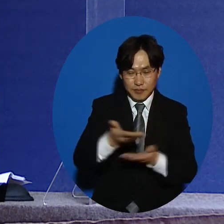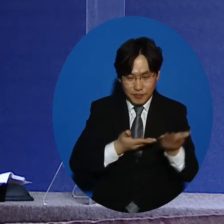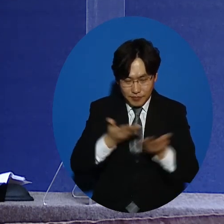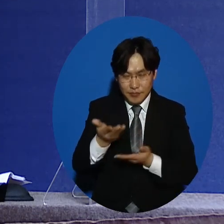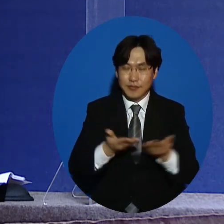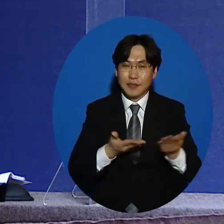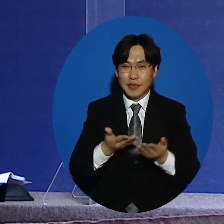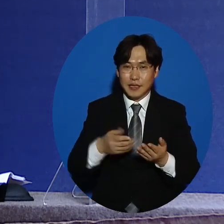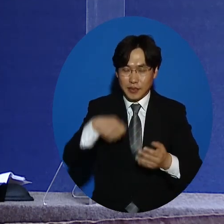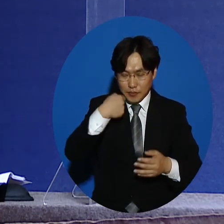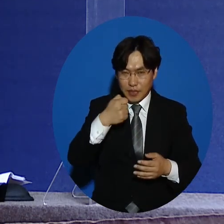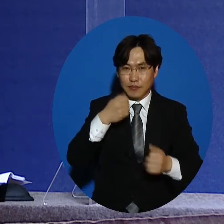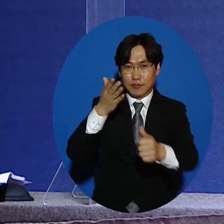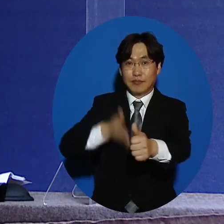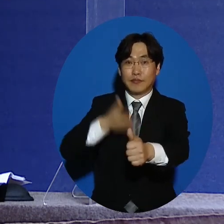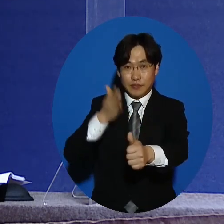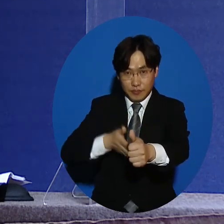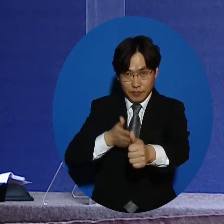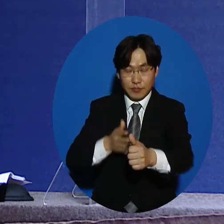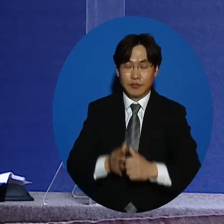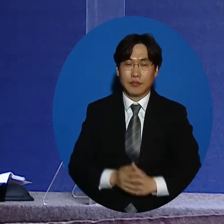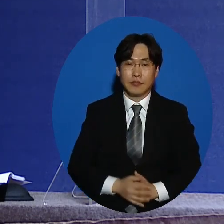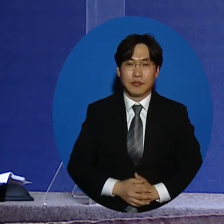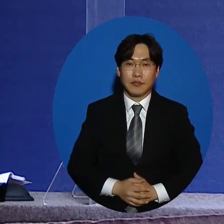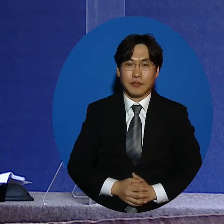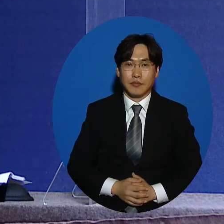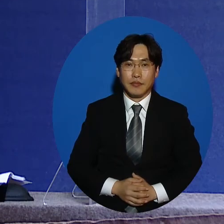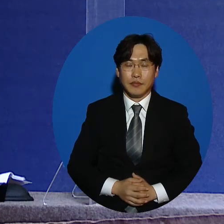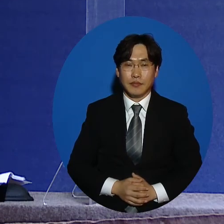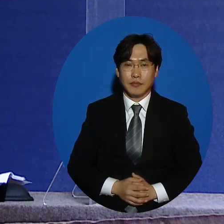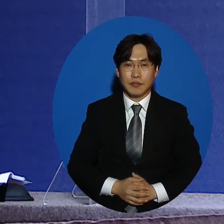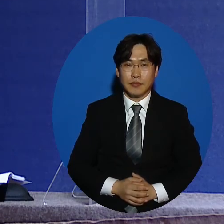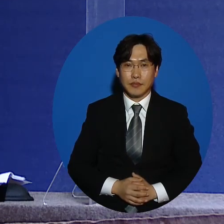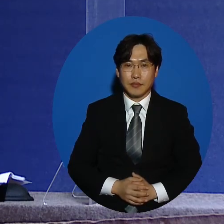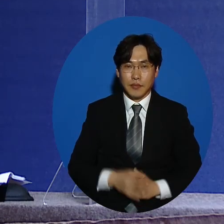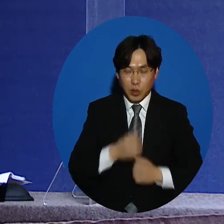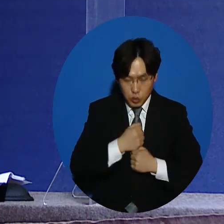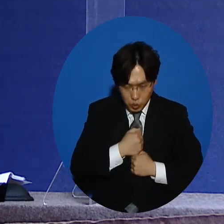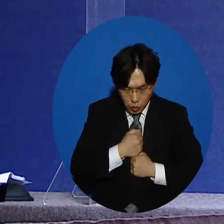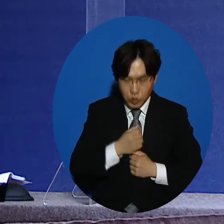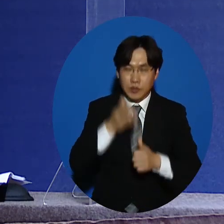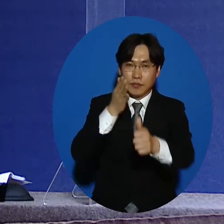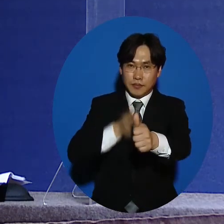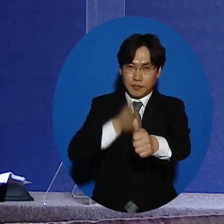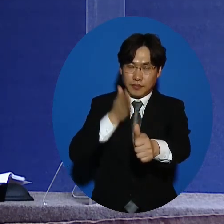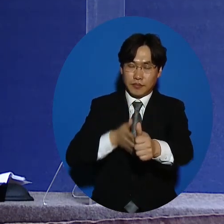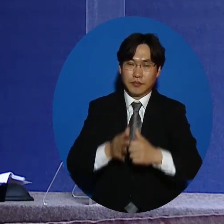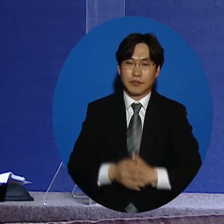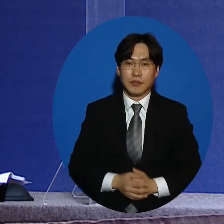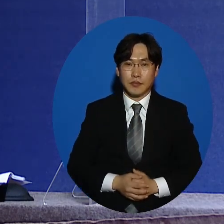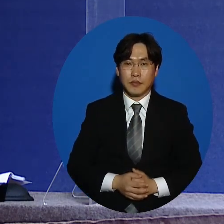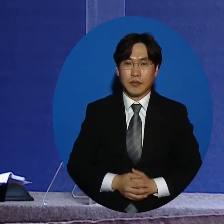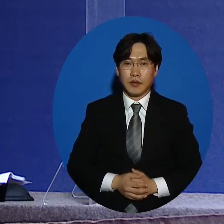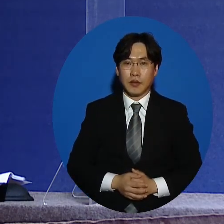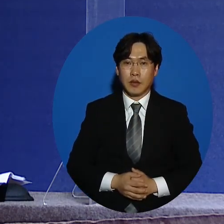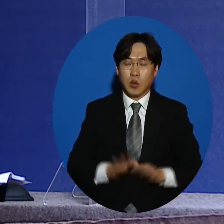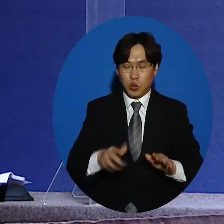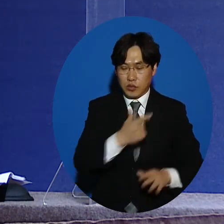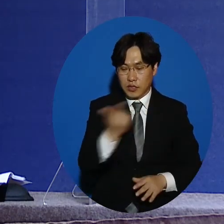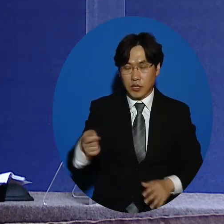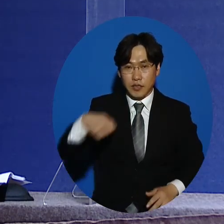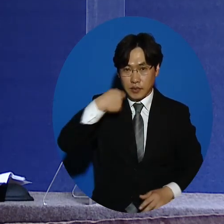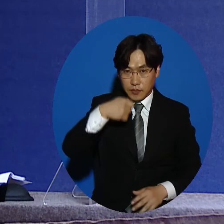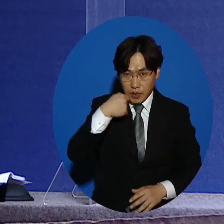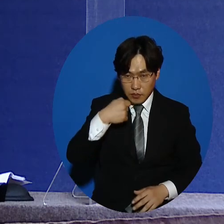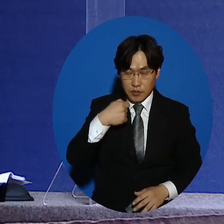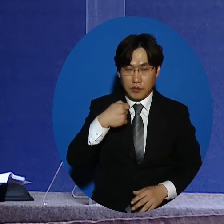나중에 접어두시고 식사는 그냥 방역 수칙을 하시면서 해주시면 좋겠습니다. 오늘 제공되는 저녁